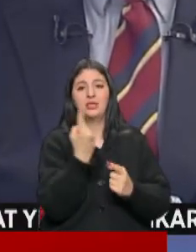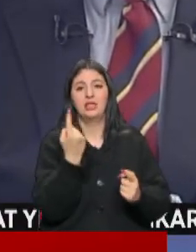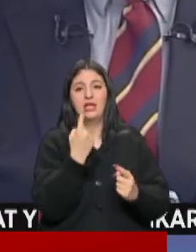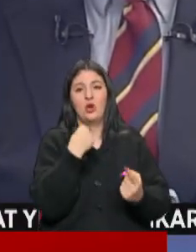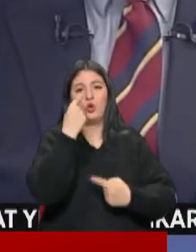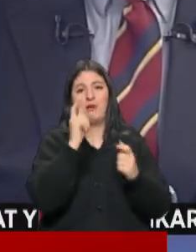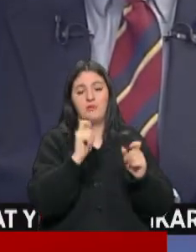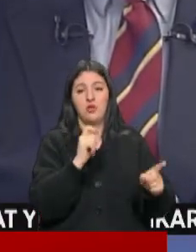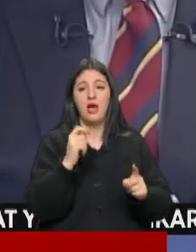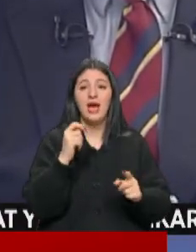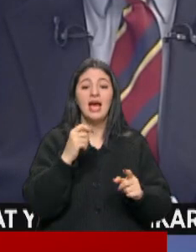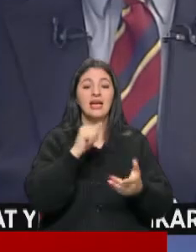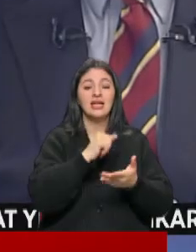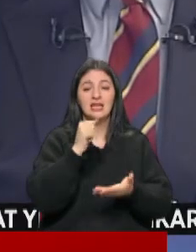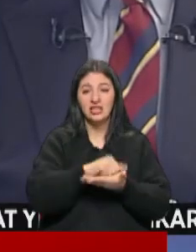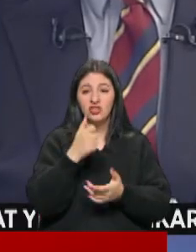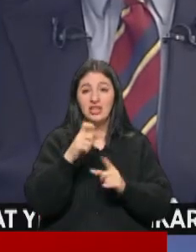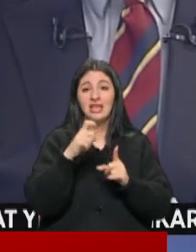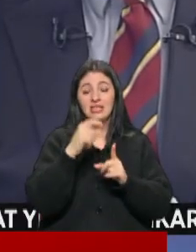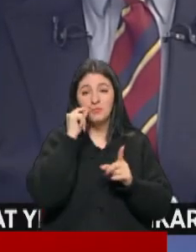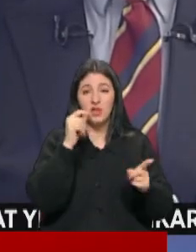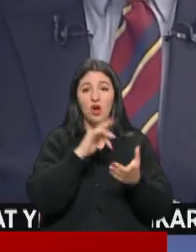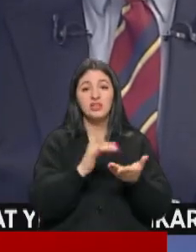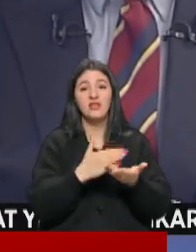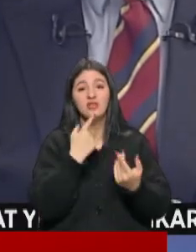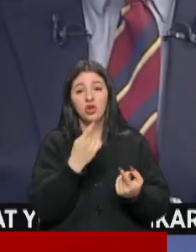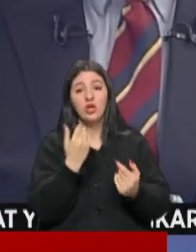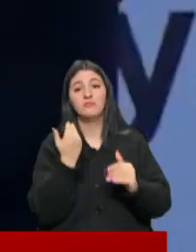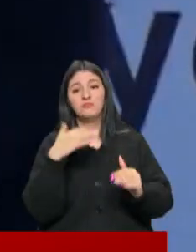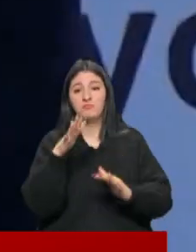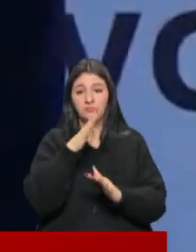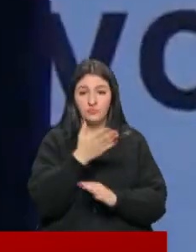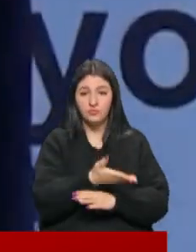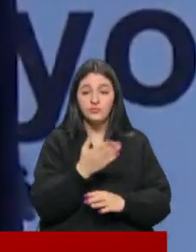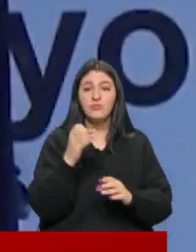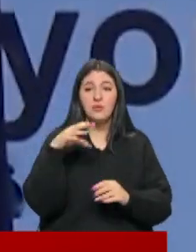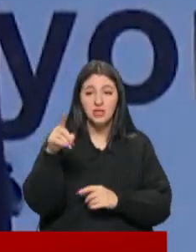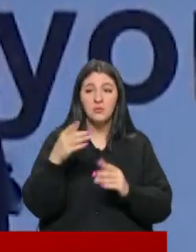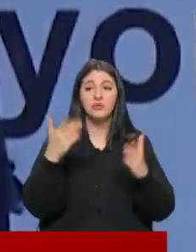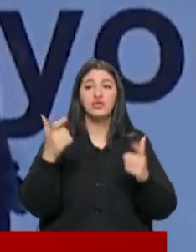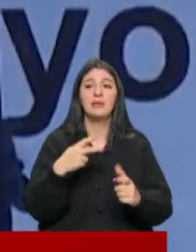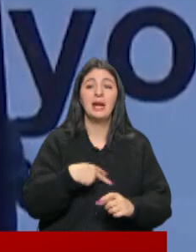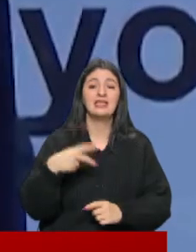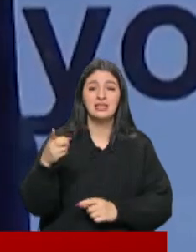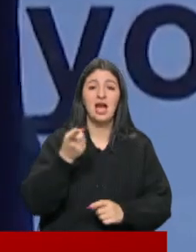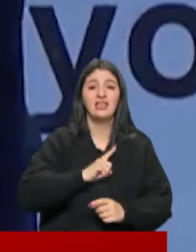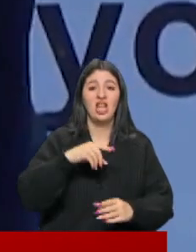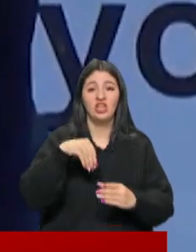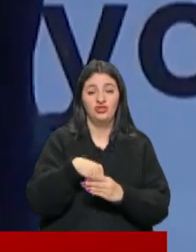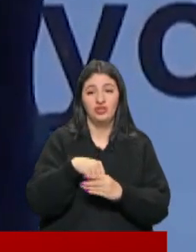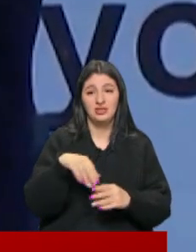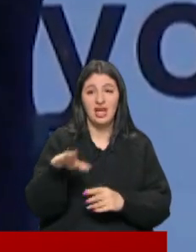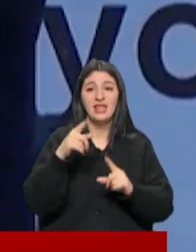çevriliyor. Gazeteci Deniz Zeyrek'in Fox Orta Sayfa programında paylaştığı kulis bilgisi. AK Parti'nin İstanbul Büyükşehir Belediyesi adayları